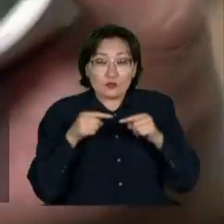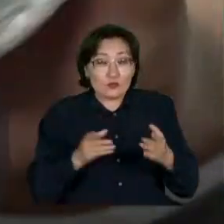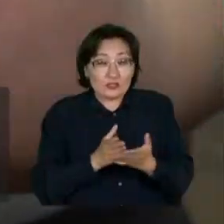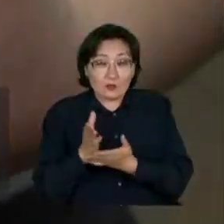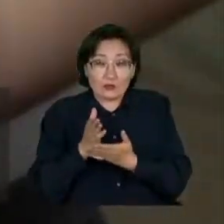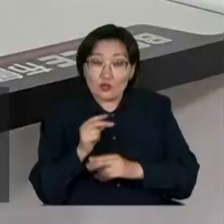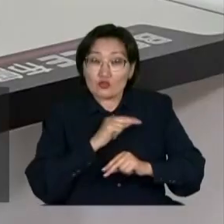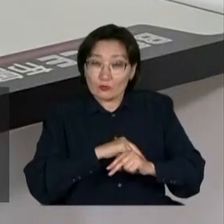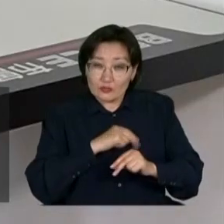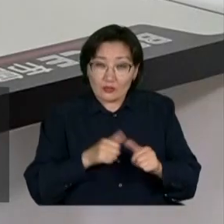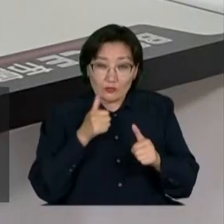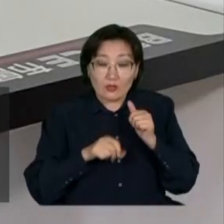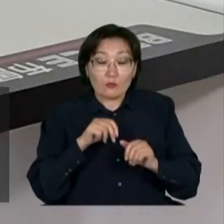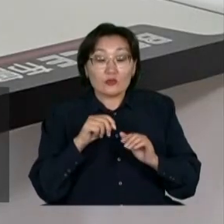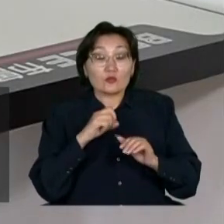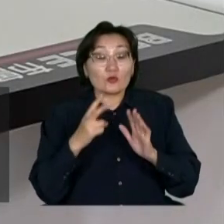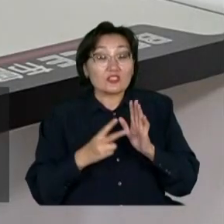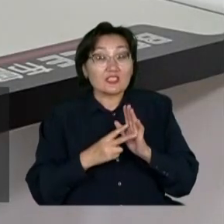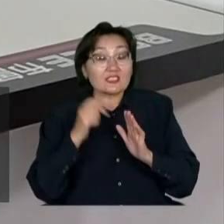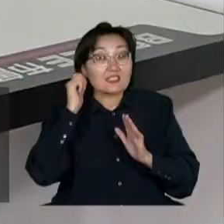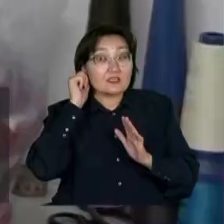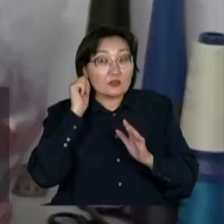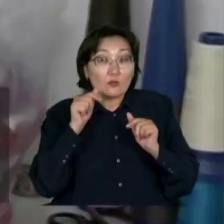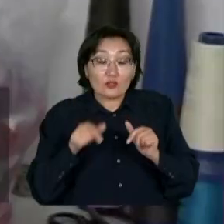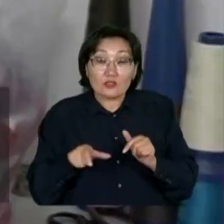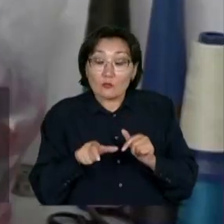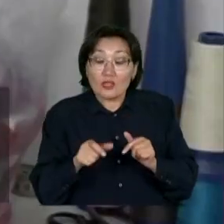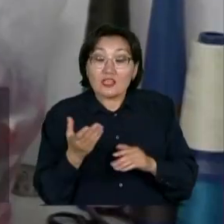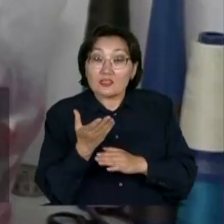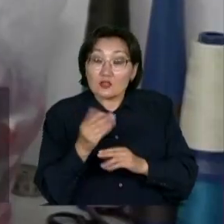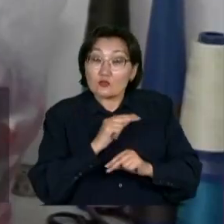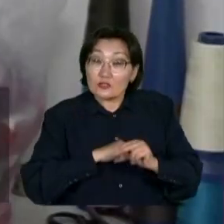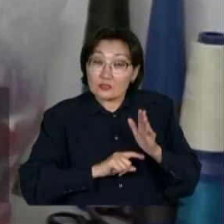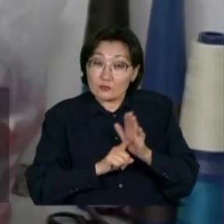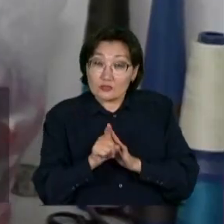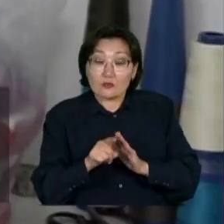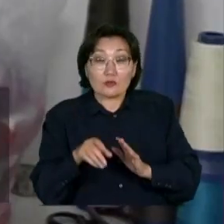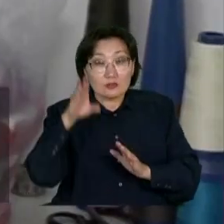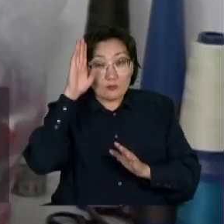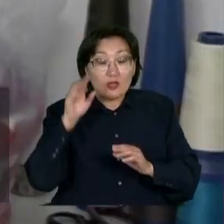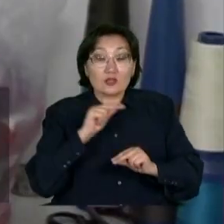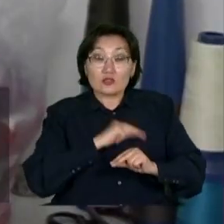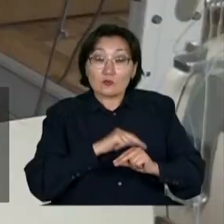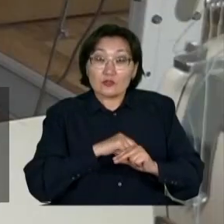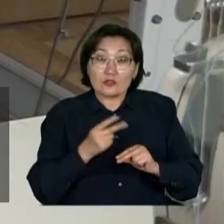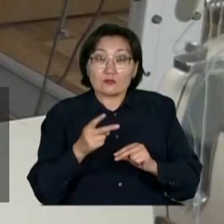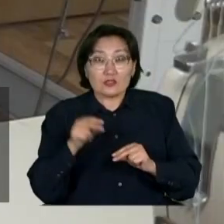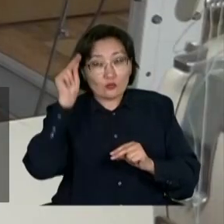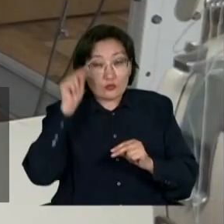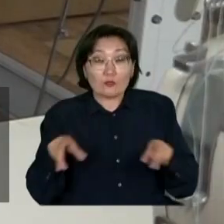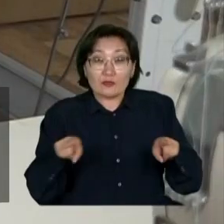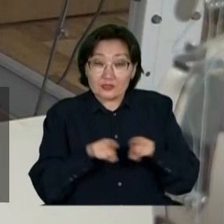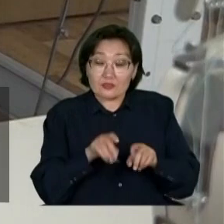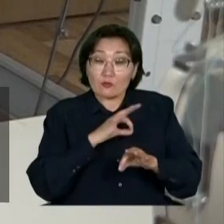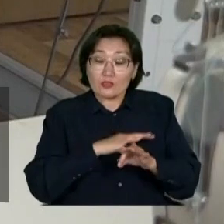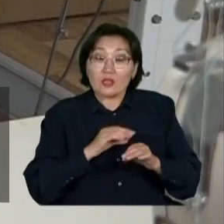өзін сынамақ болады. 17 жастағы Азатта еңбек жолын дәл осылай даяшы болып бастаған. Жасөспірім оқумен жұмысты қатар алып жүр. Жақында ол